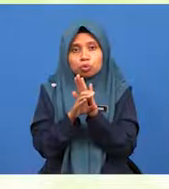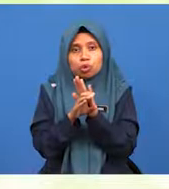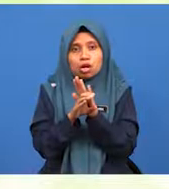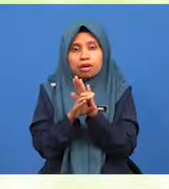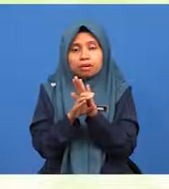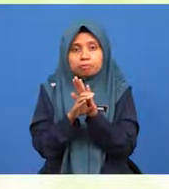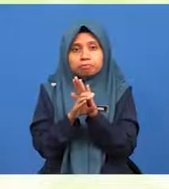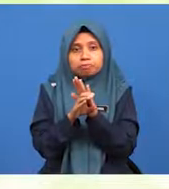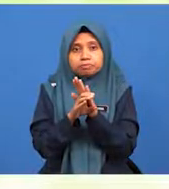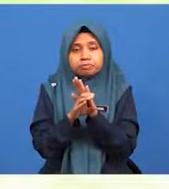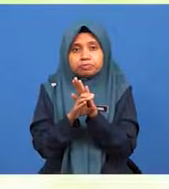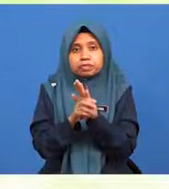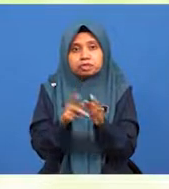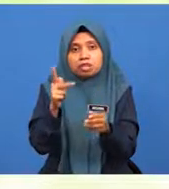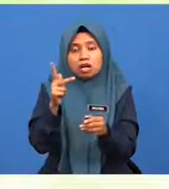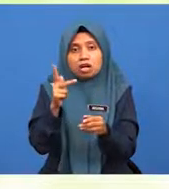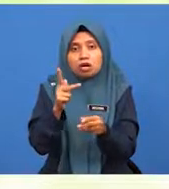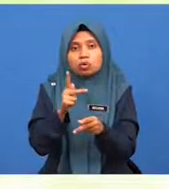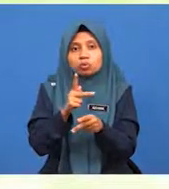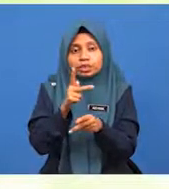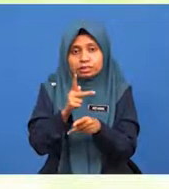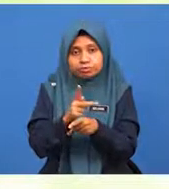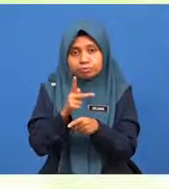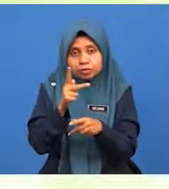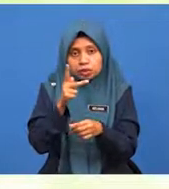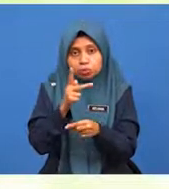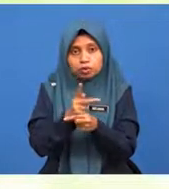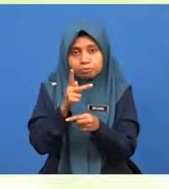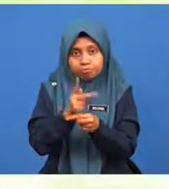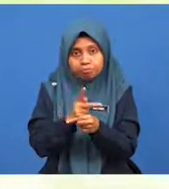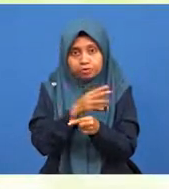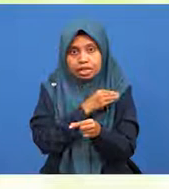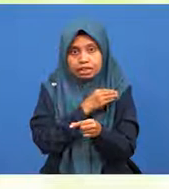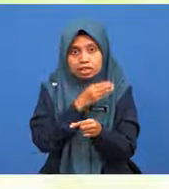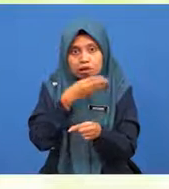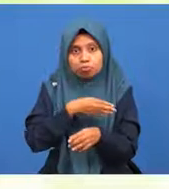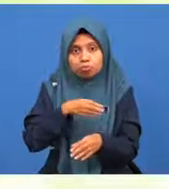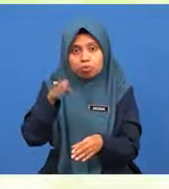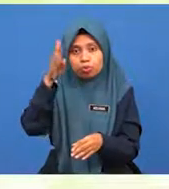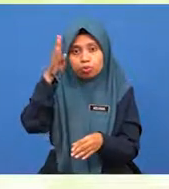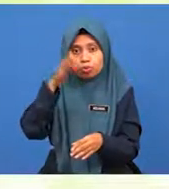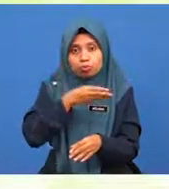Ini gambar pokok kunyit dan pokok buluh. Apakah penjodoh bilangannya?